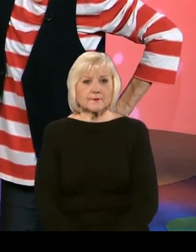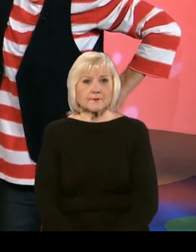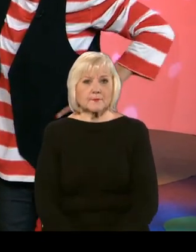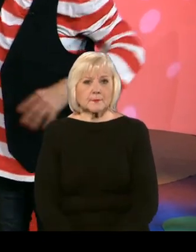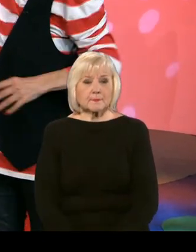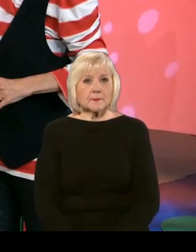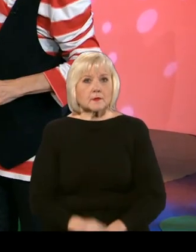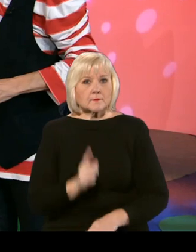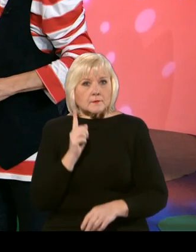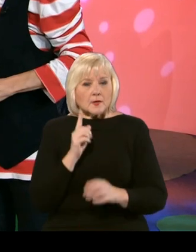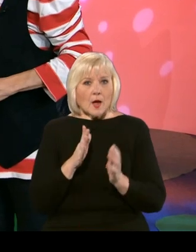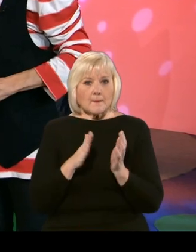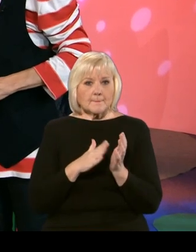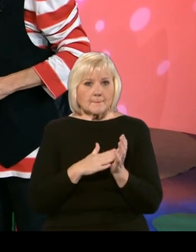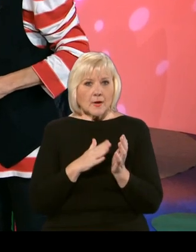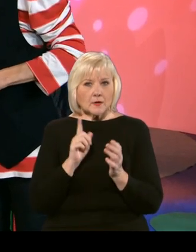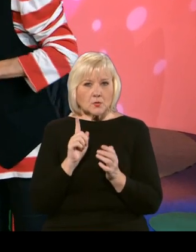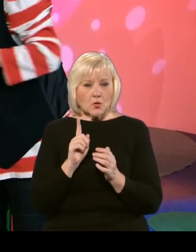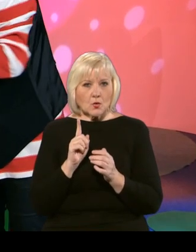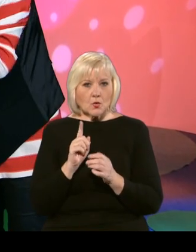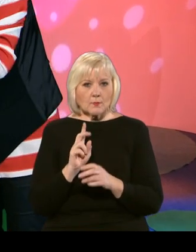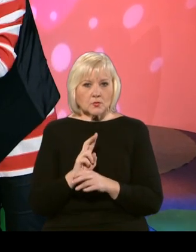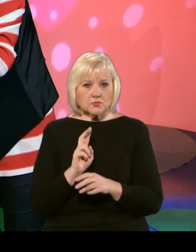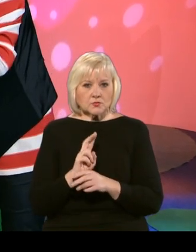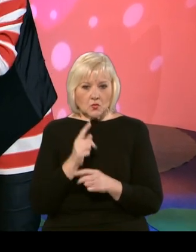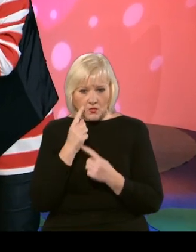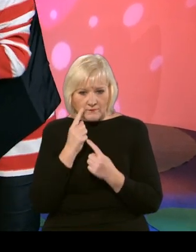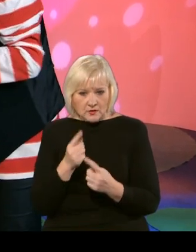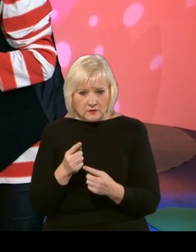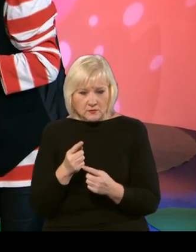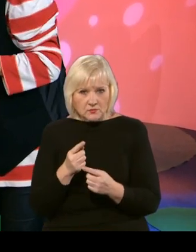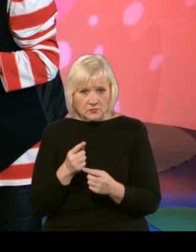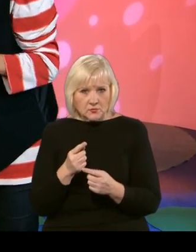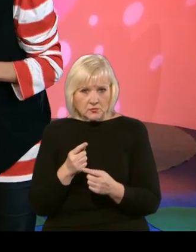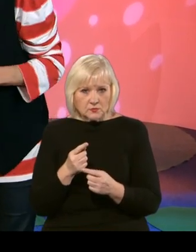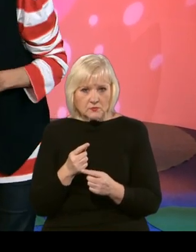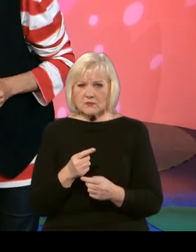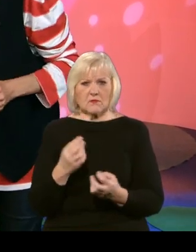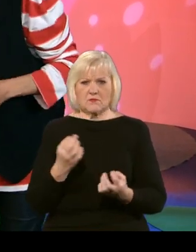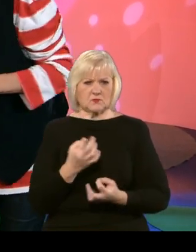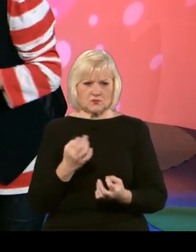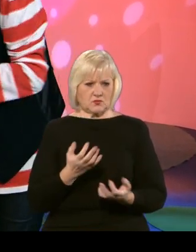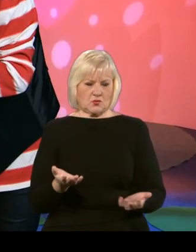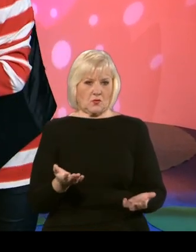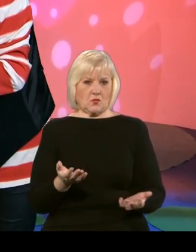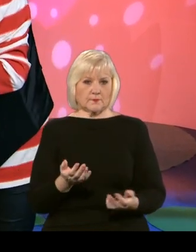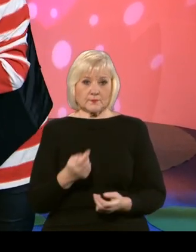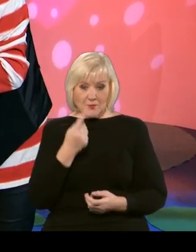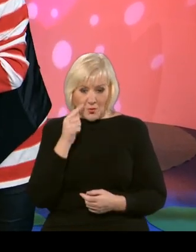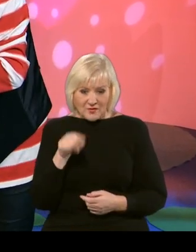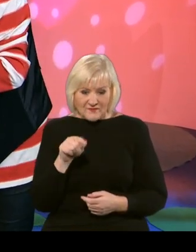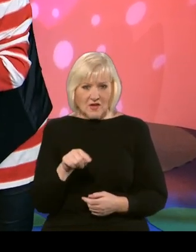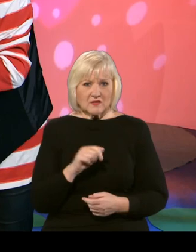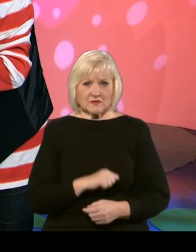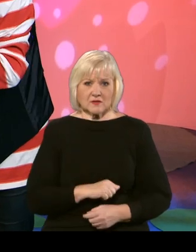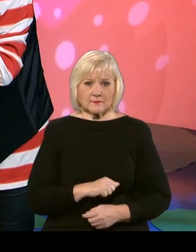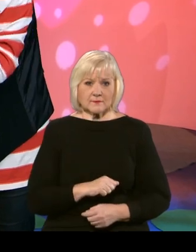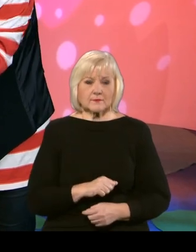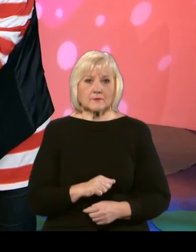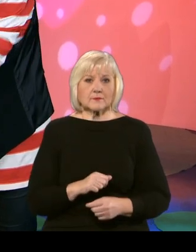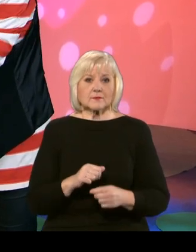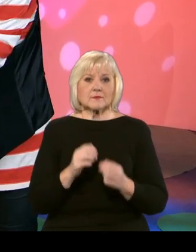Je, Majdo? No. Majdo, počkej, vidíš to taky? Ne, co mám vidět? No tady drak nemá